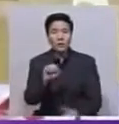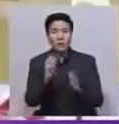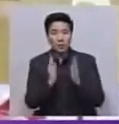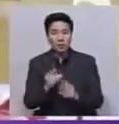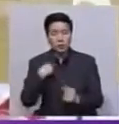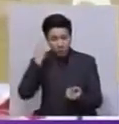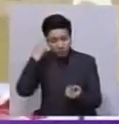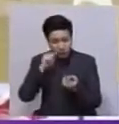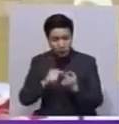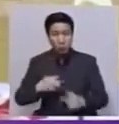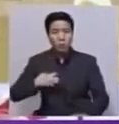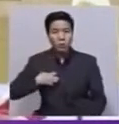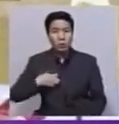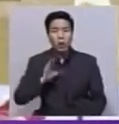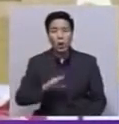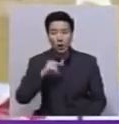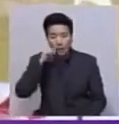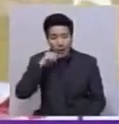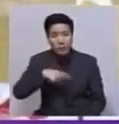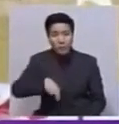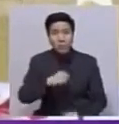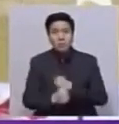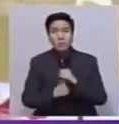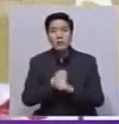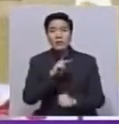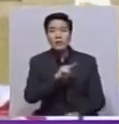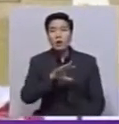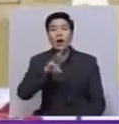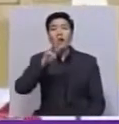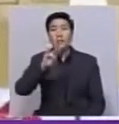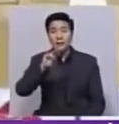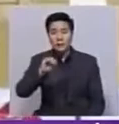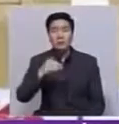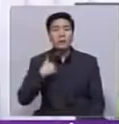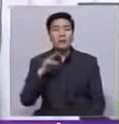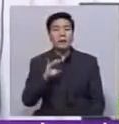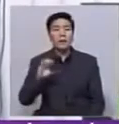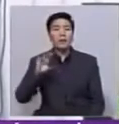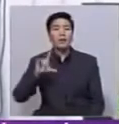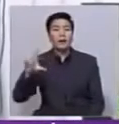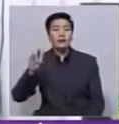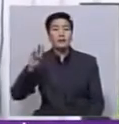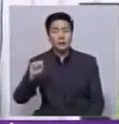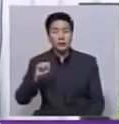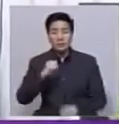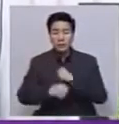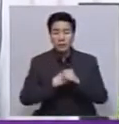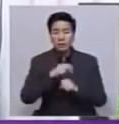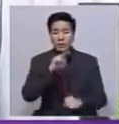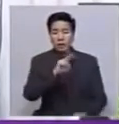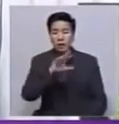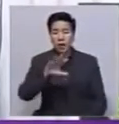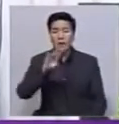ส่งผลให้ความต้องการใช้น้ำในปี2570มีจำนวน800ล้านลูกบาทเมตรและในปี2579